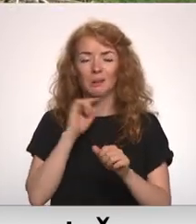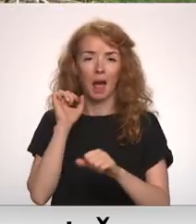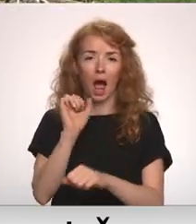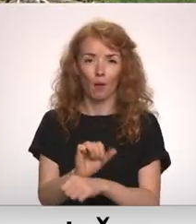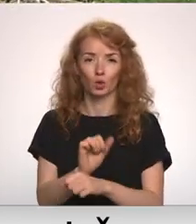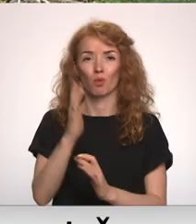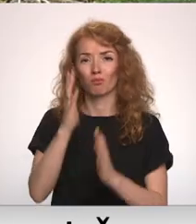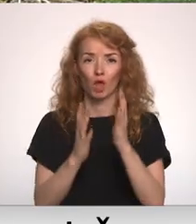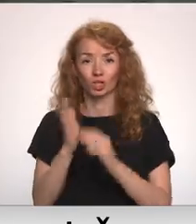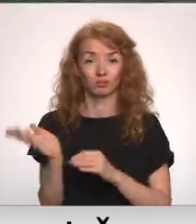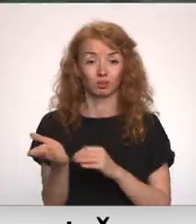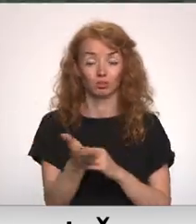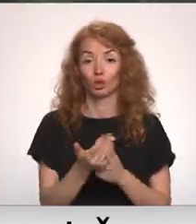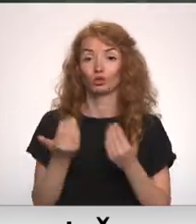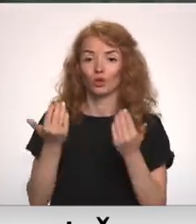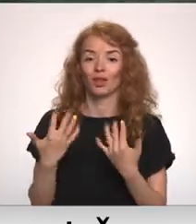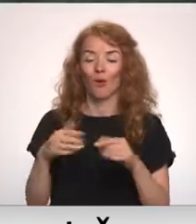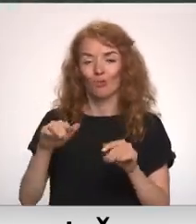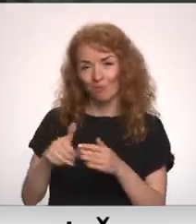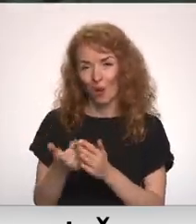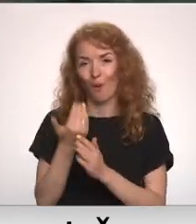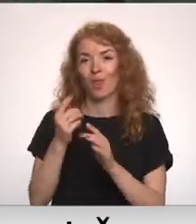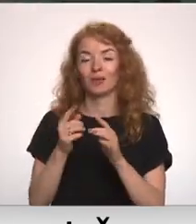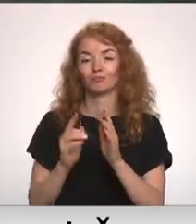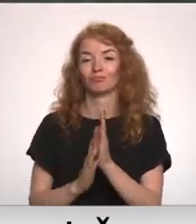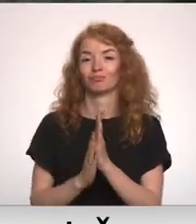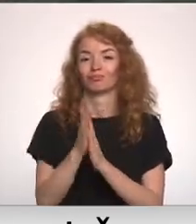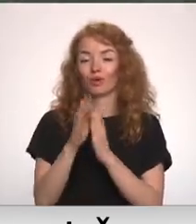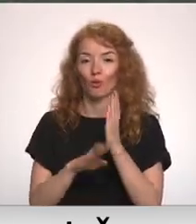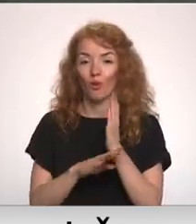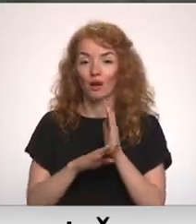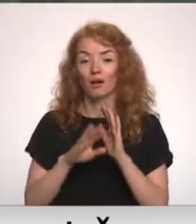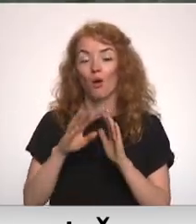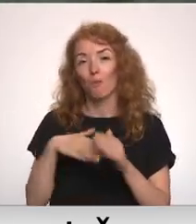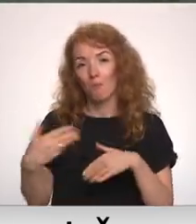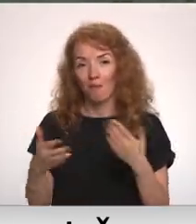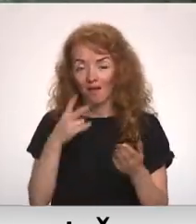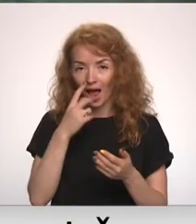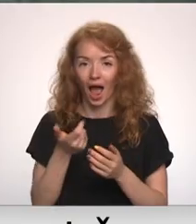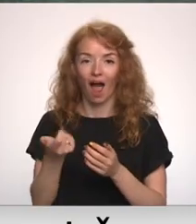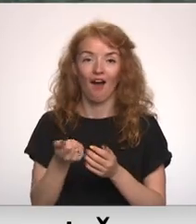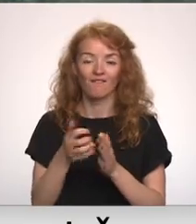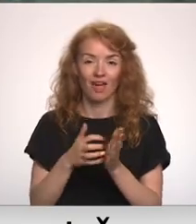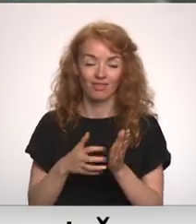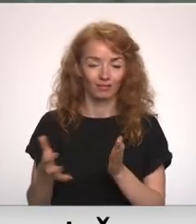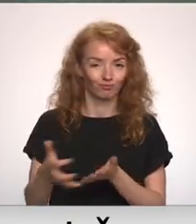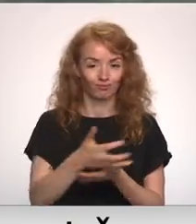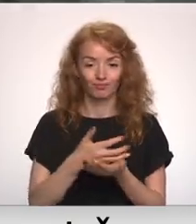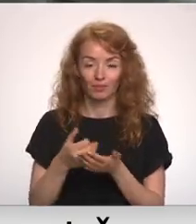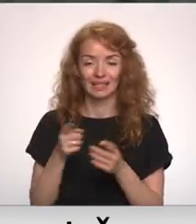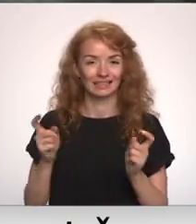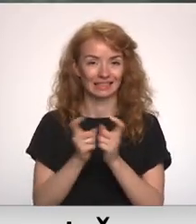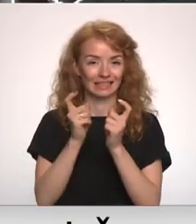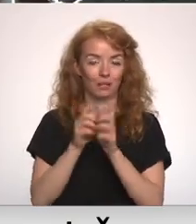meža strādes tehniku, šodien paaugušās jaunās spriedītes, bet ceļmalā saaugušas avens. Strīdi par 3000 hektāru lielo